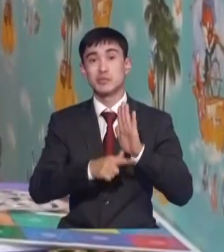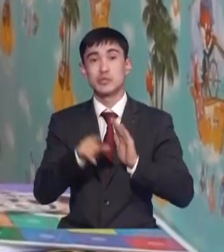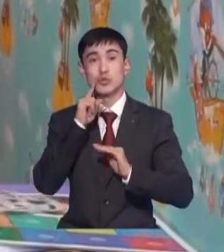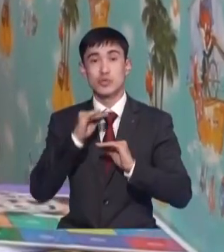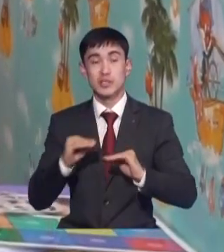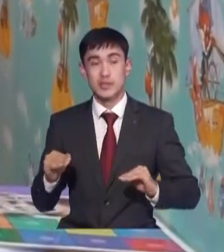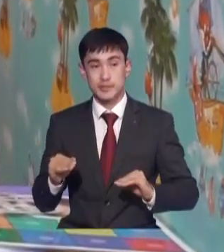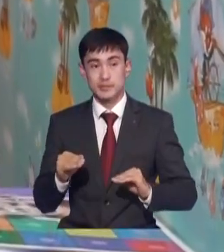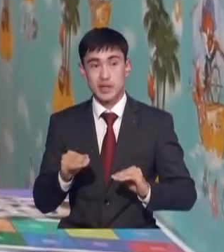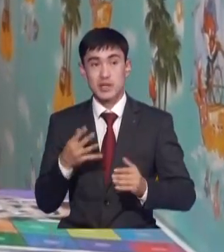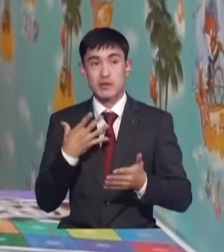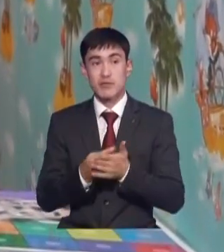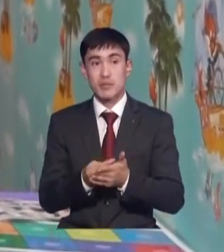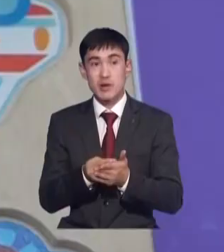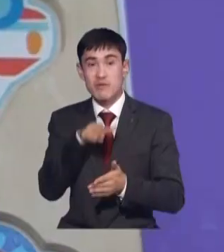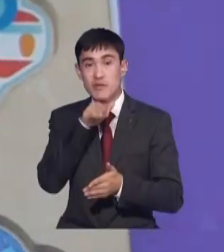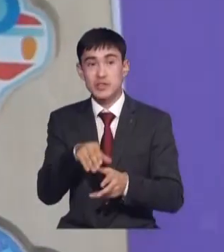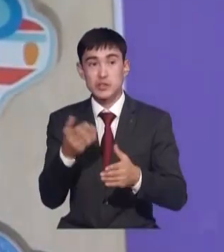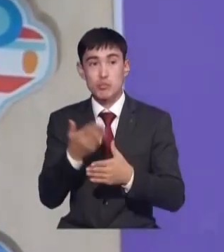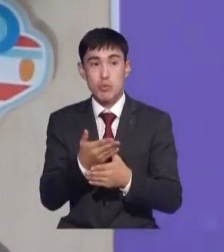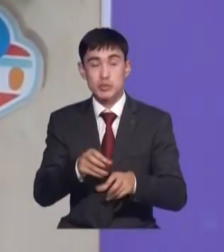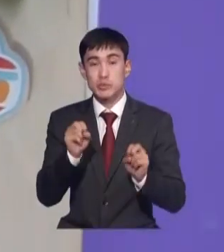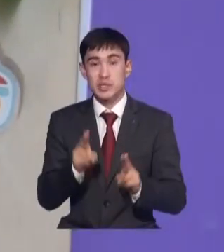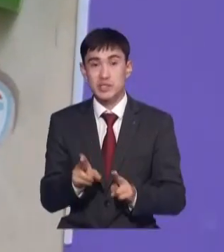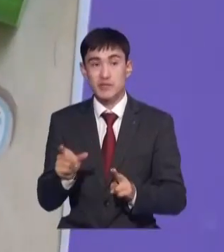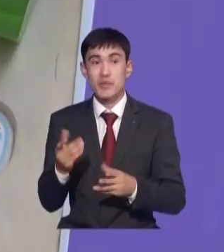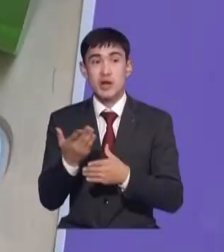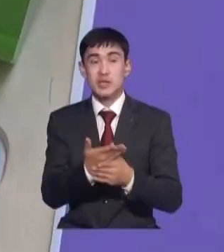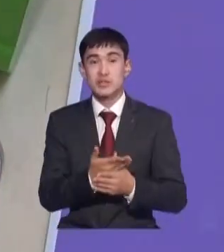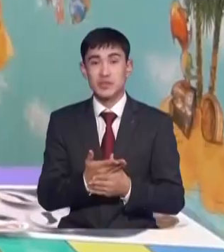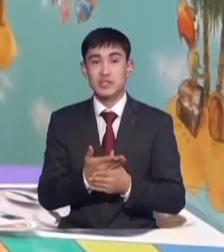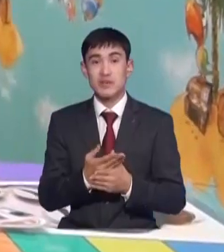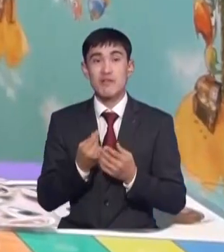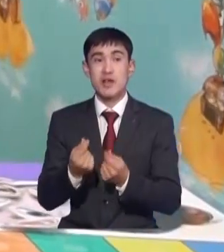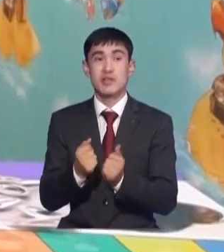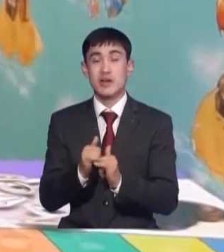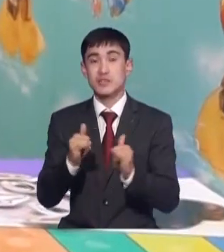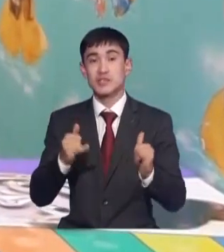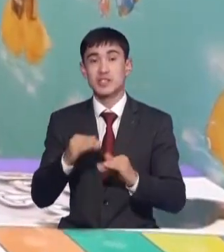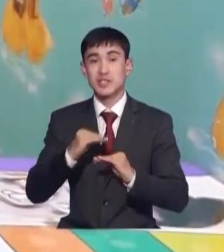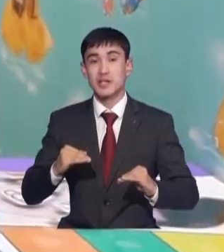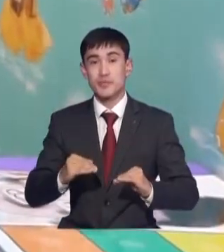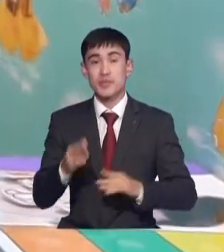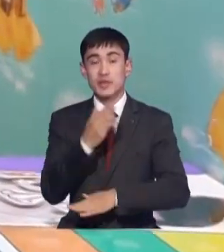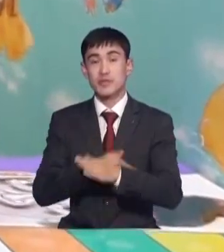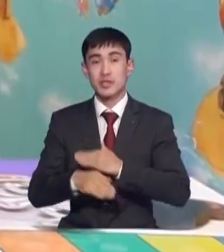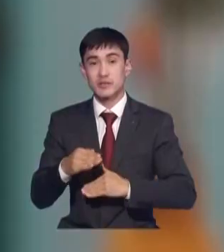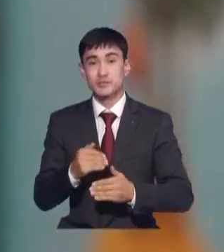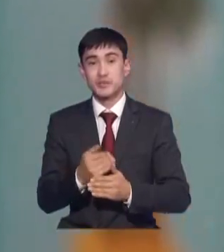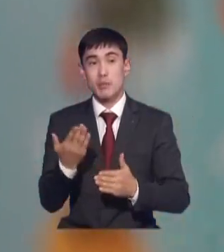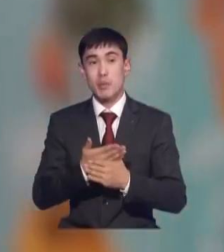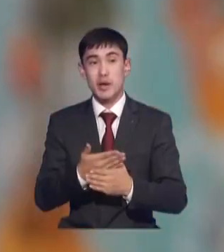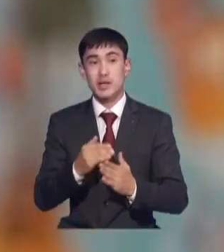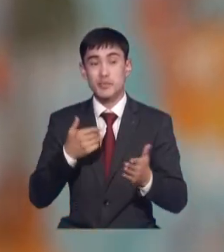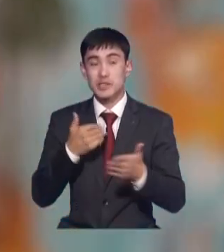юных пациентов. Своевременная и квалифицированная помощь специалистов оказывает значительное влияние на развитие детей с особыми потребностями, помогая